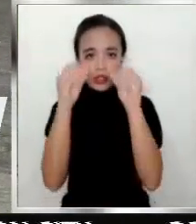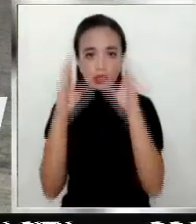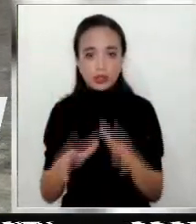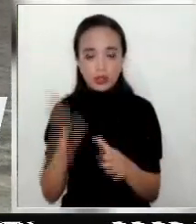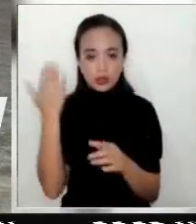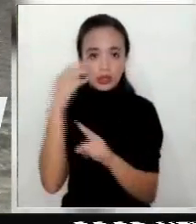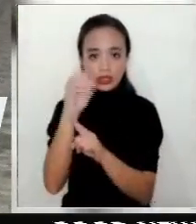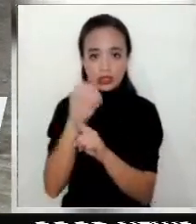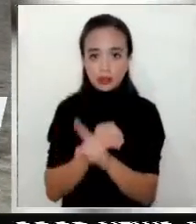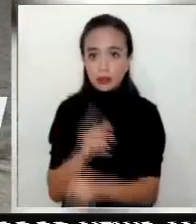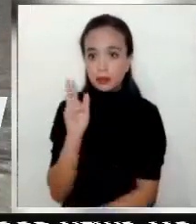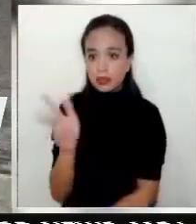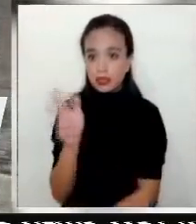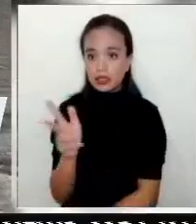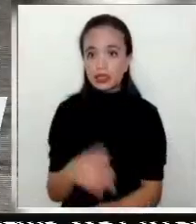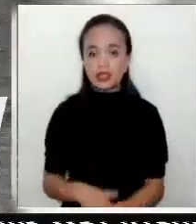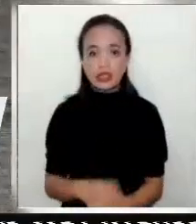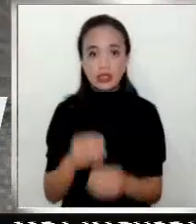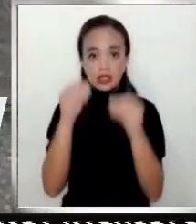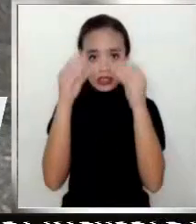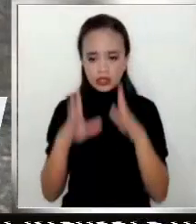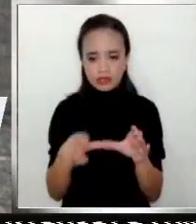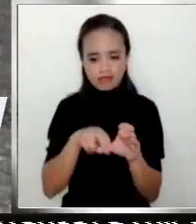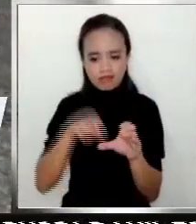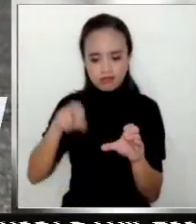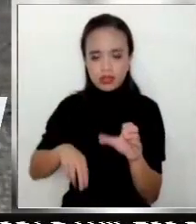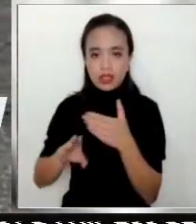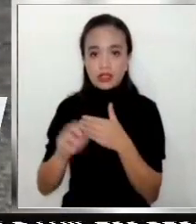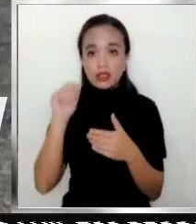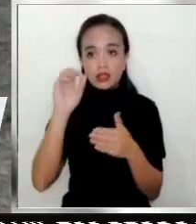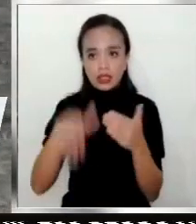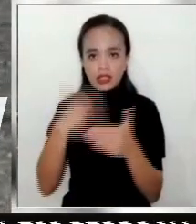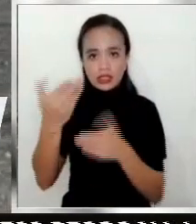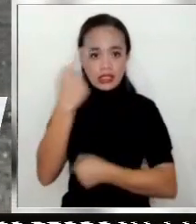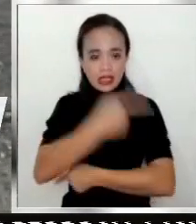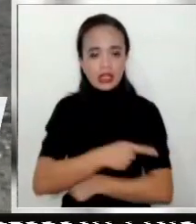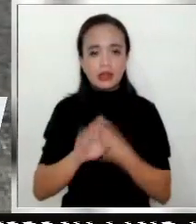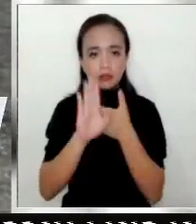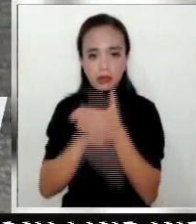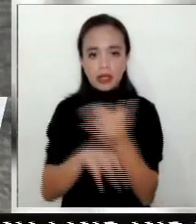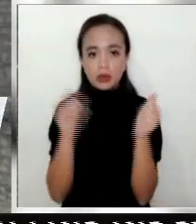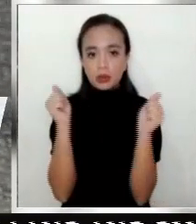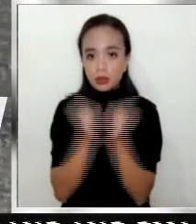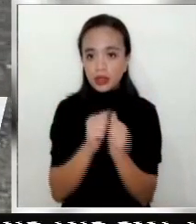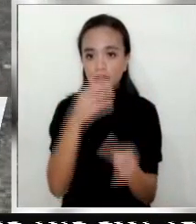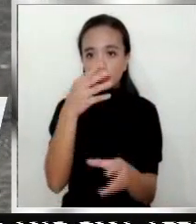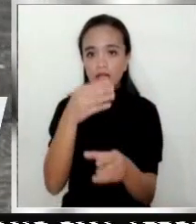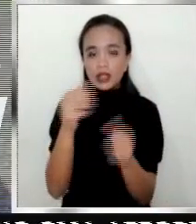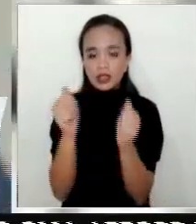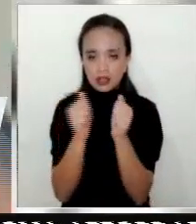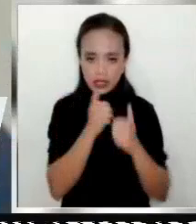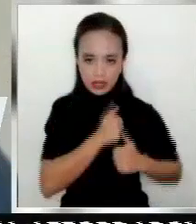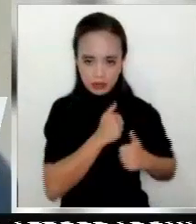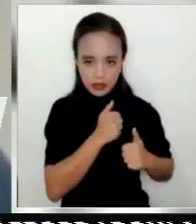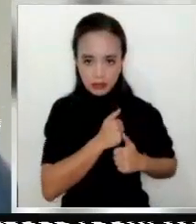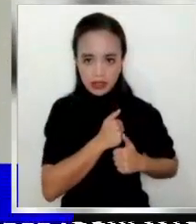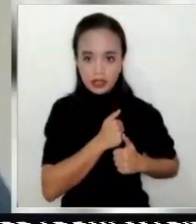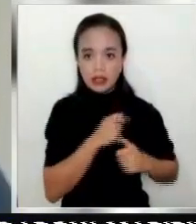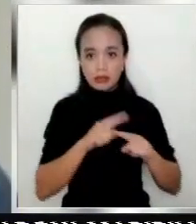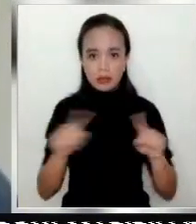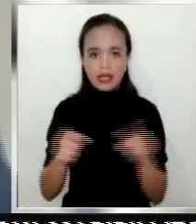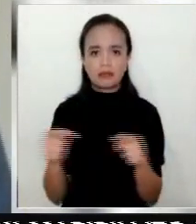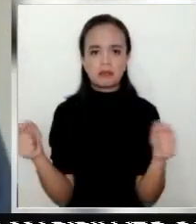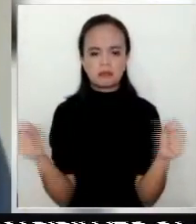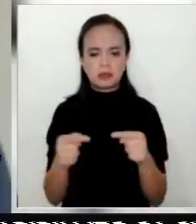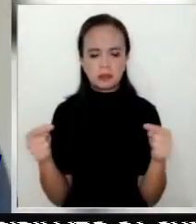sa mga guro at bumalik kinabukasan kasama ang dagdag puwersa ng AFP. Pero nagkabakbakan. This time po,